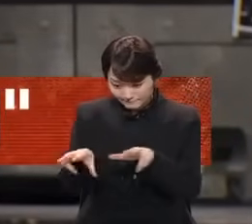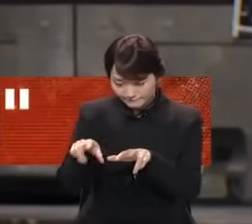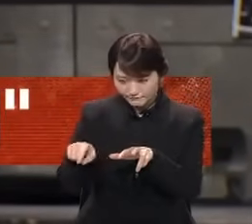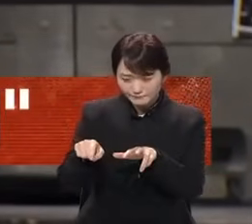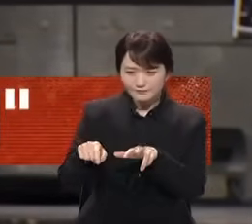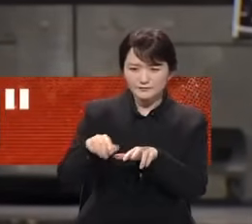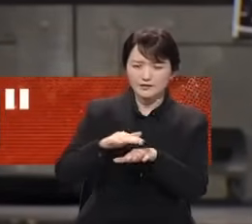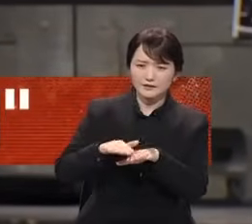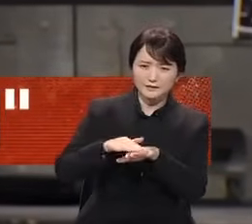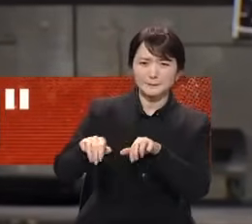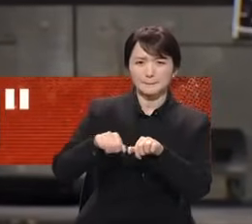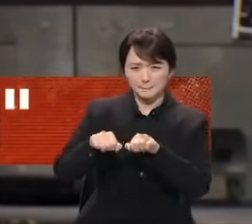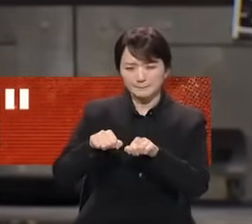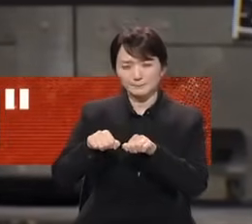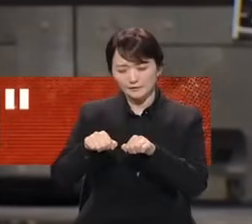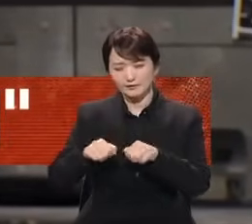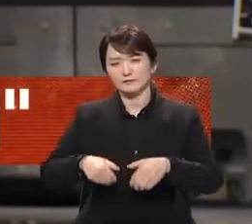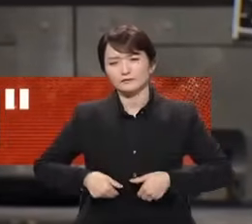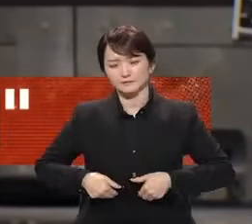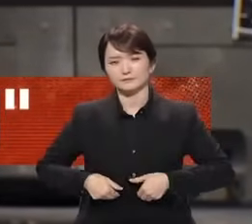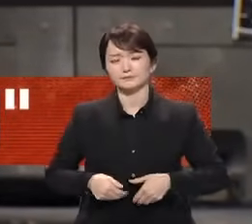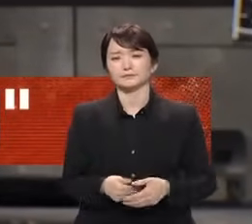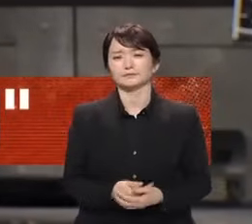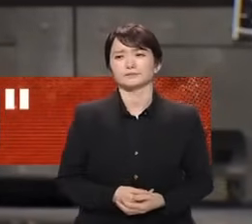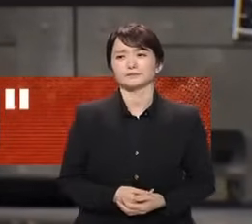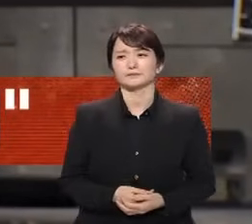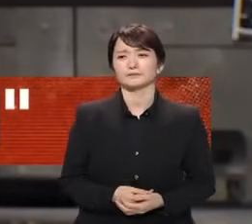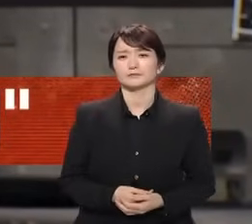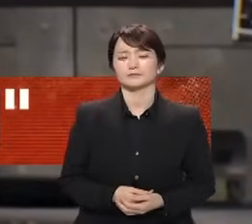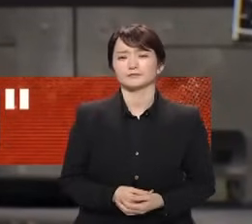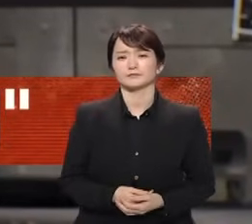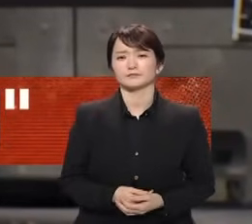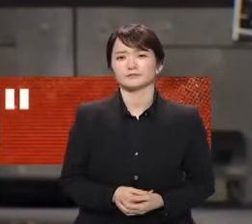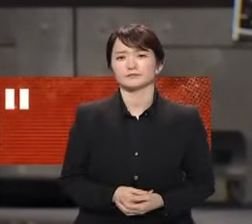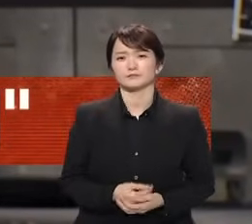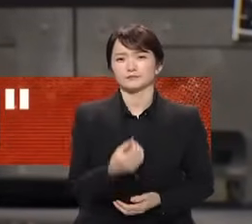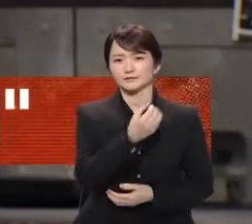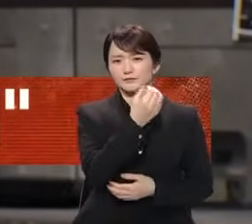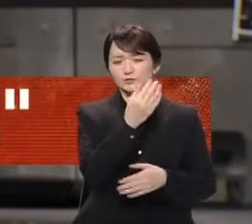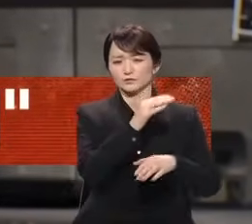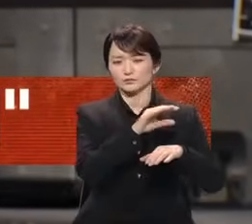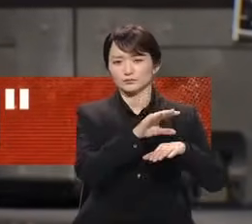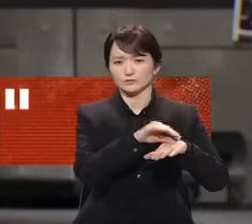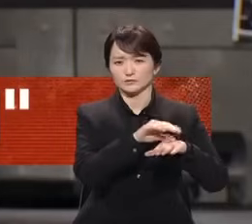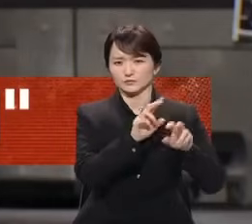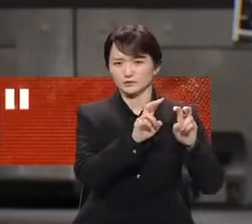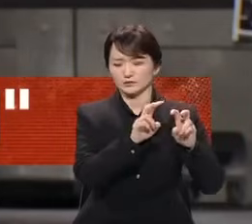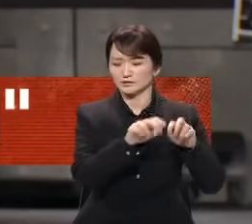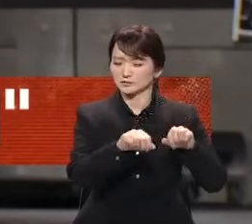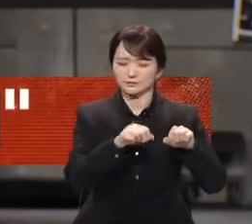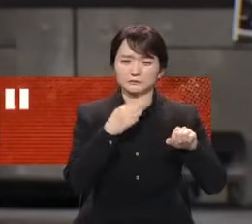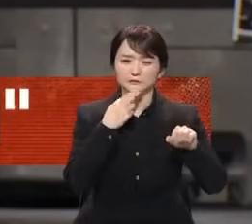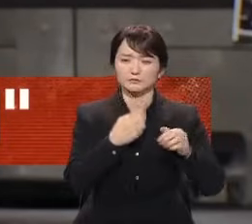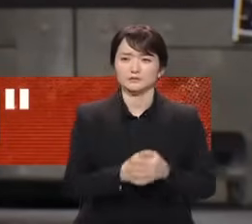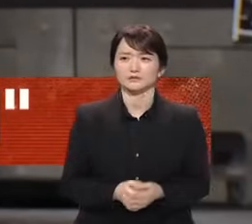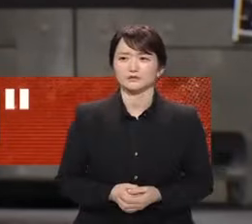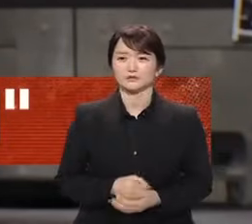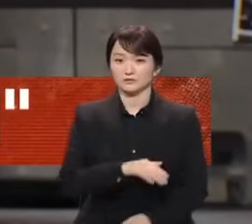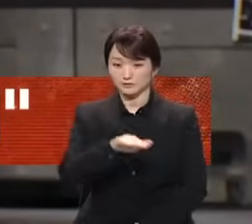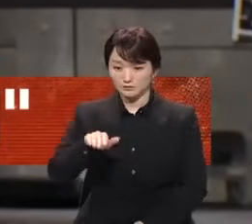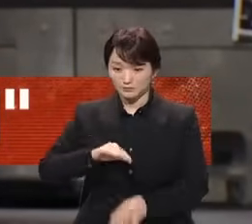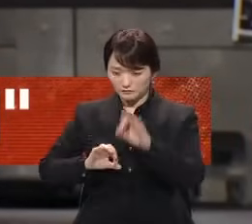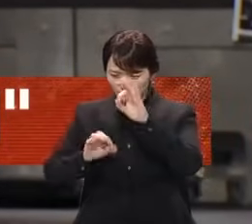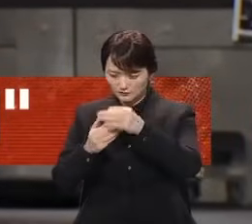대한 대응을 하고 필요한 조치를 취하는 것도 언론사로서 해야 될 일인데 그게 안 된 것 같고 저희도 사실 사건 사고를 다루고 있지만